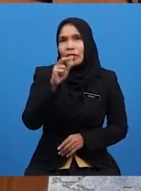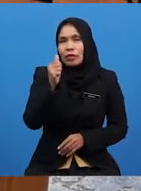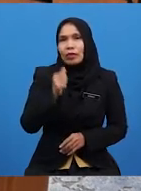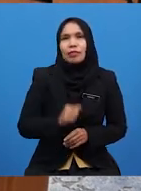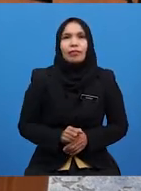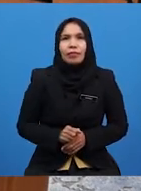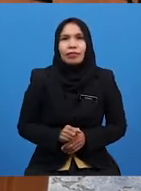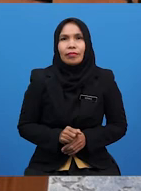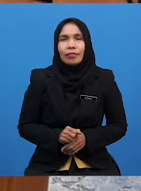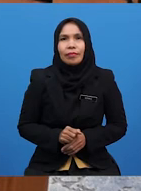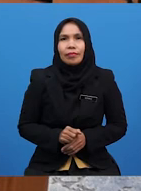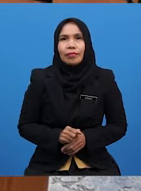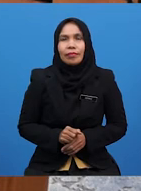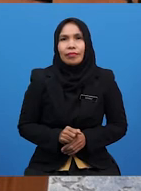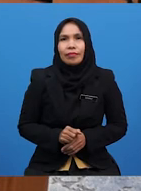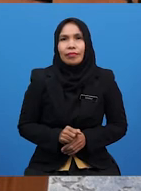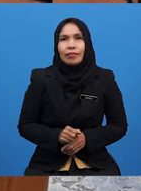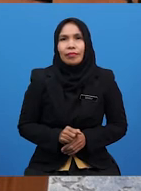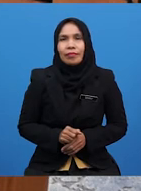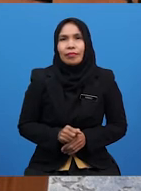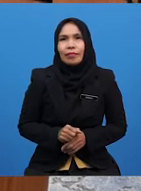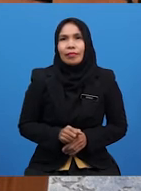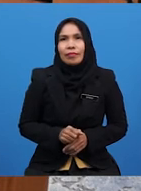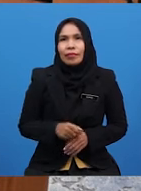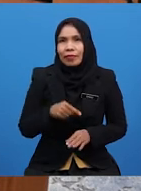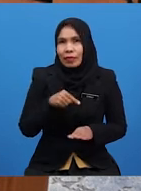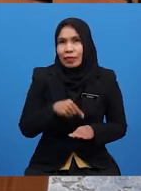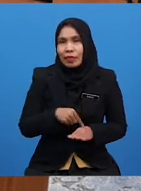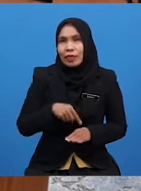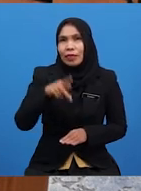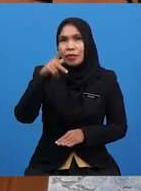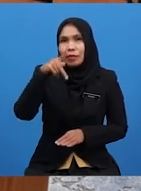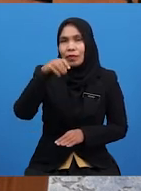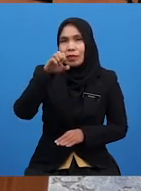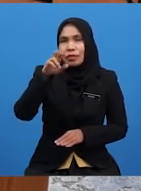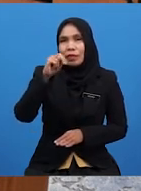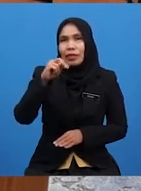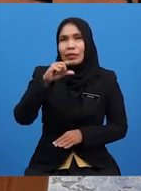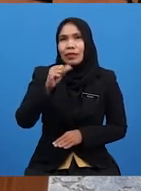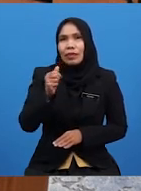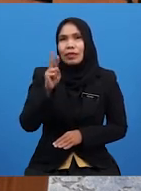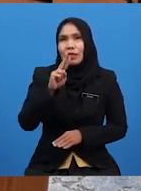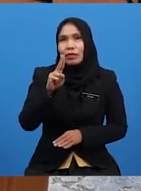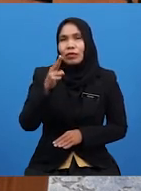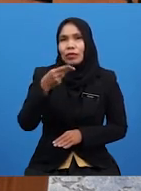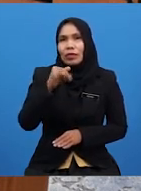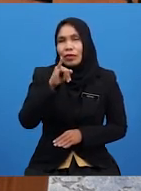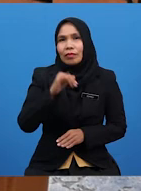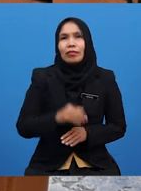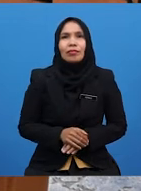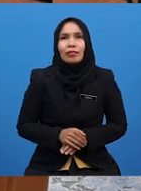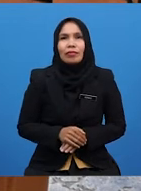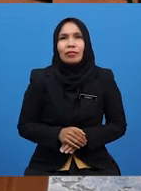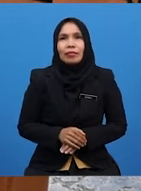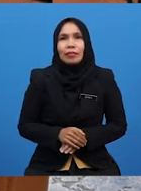kesehatan peredaran udara dipengaruhi oleh bukaan pada dinding seperti tingkap kekisi